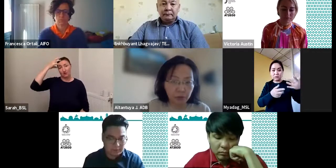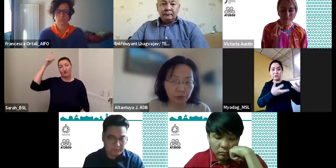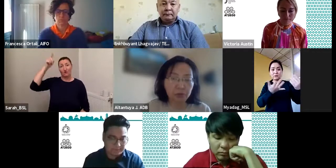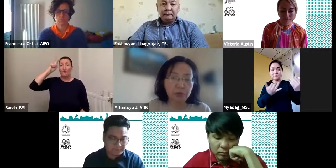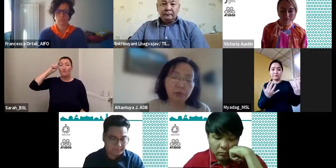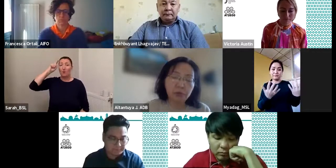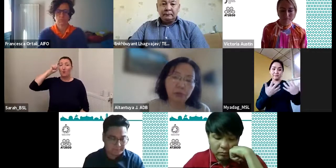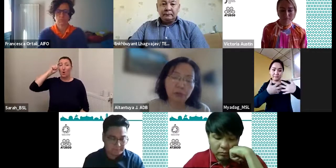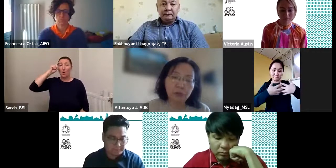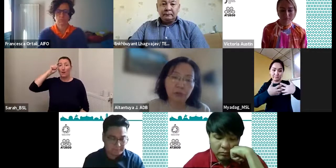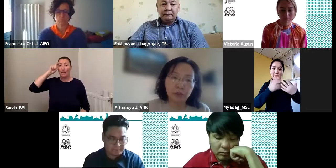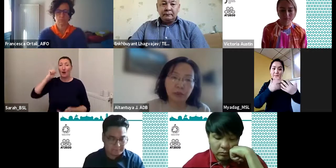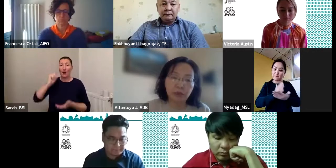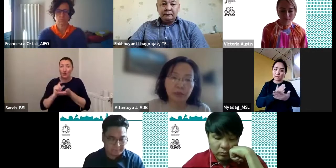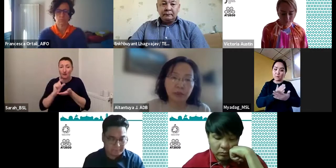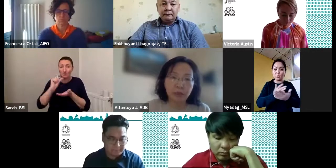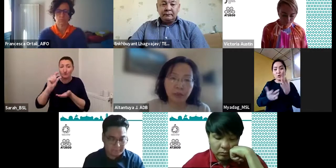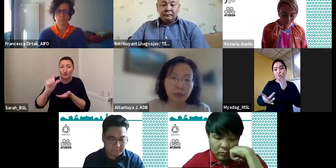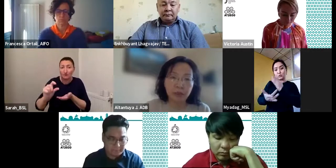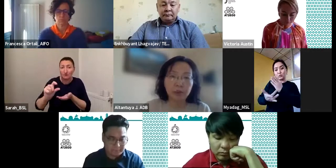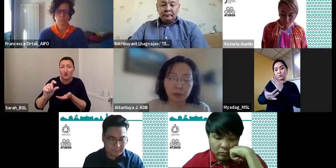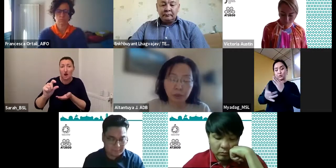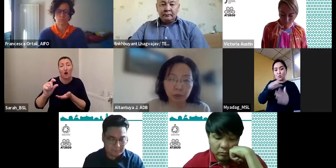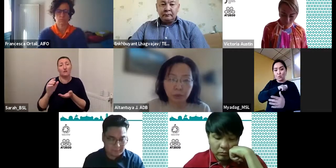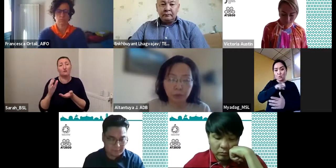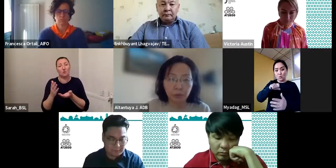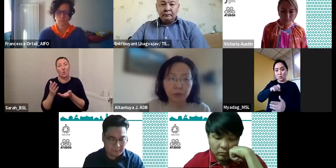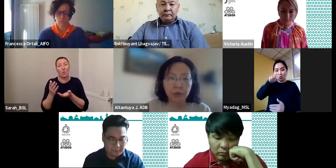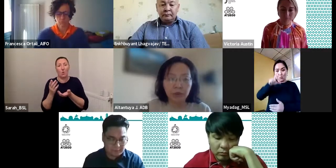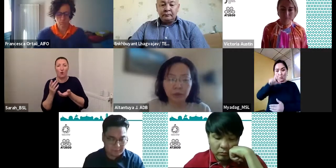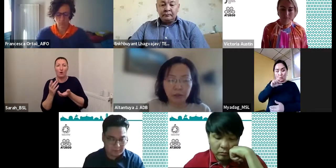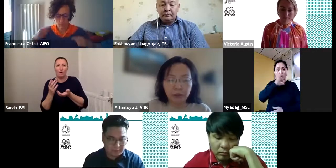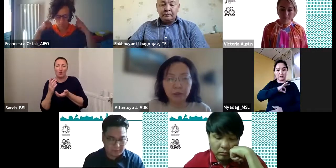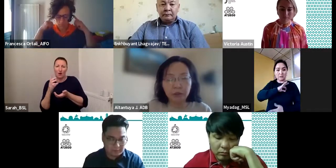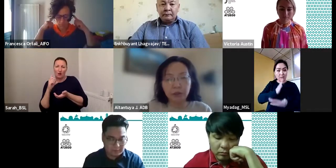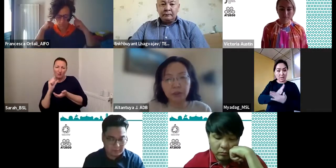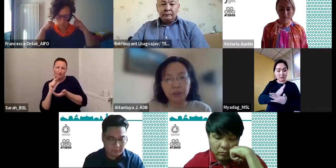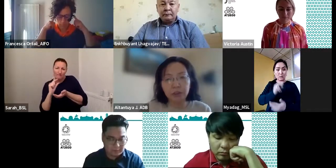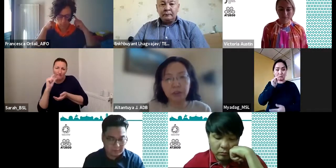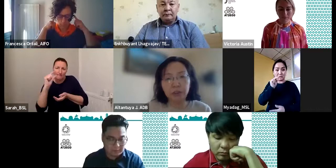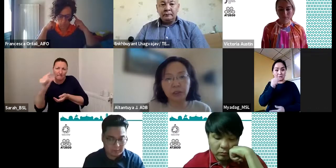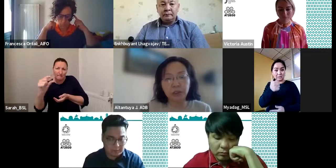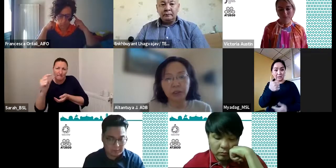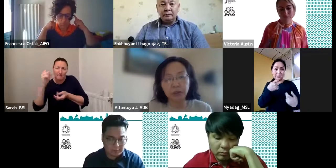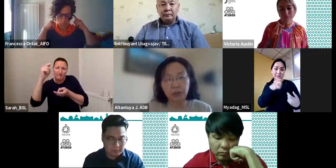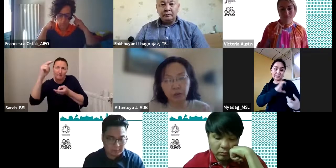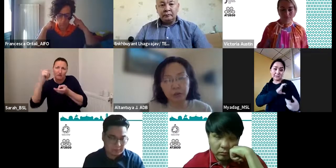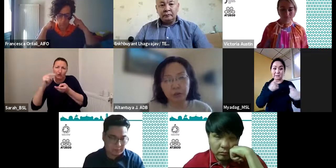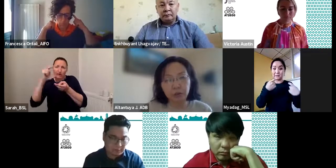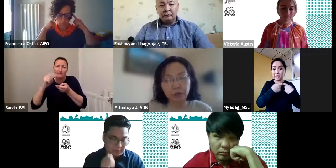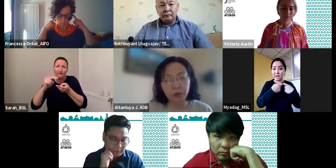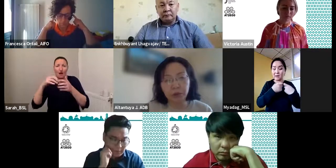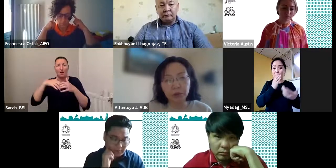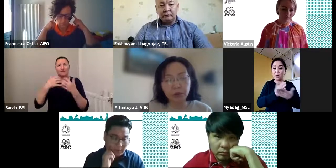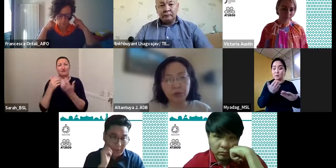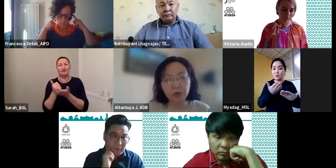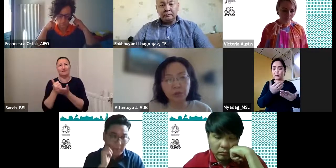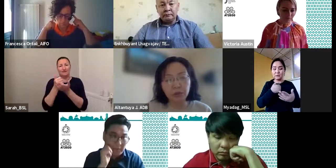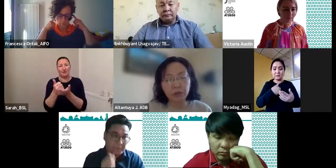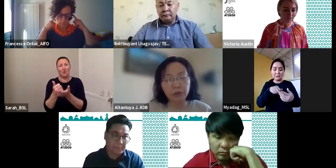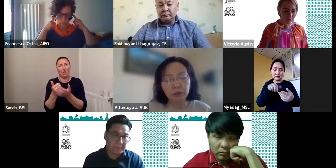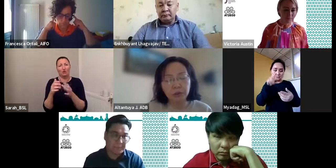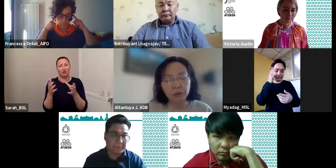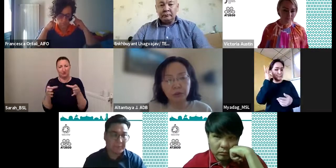тоног төхөөрөмжүүд нь туслах хэрэгслүүд хүнийхээ хэрэгцээнд таарж байгаа юм уу, чанар нь болж байгаа юм уу? Энэ дээр бол дагж эргэж хараад тодорхой хэмжээний бодлогын